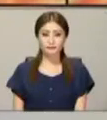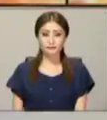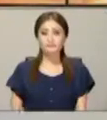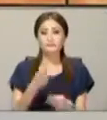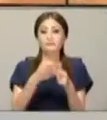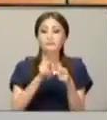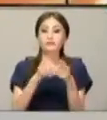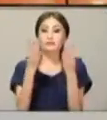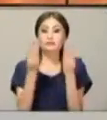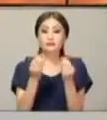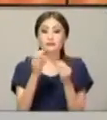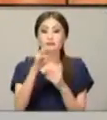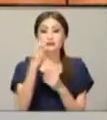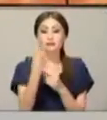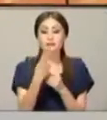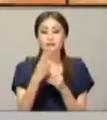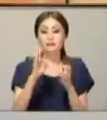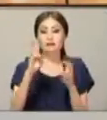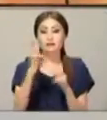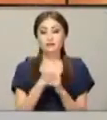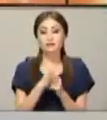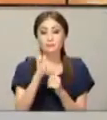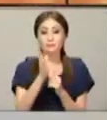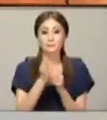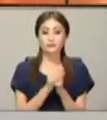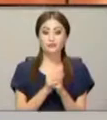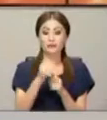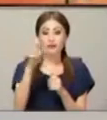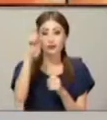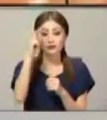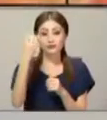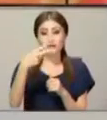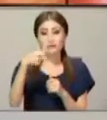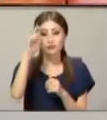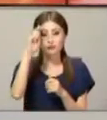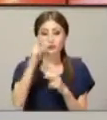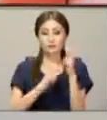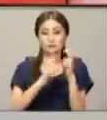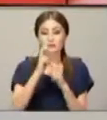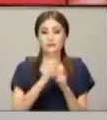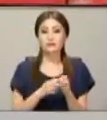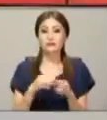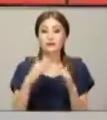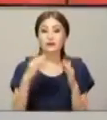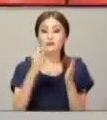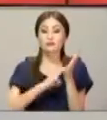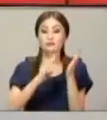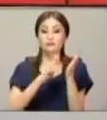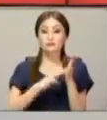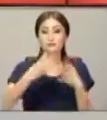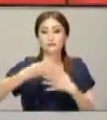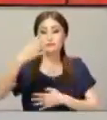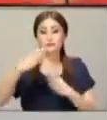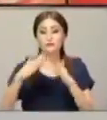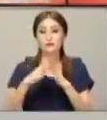В этот зимний период ТЭЦ «Нарына» будет обеспечивать теплом 20 госпредприятий, 88 многоэтажек и 31 частный